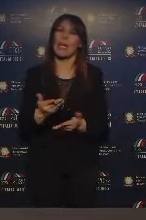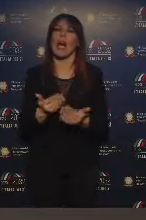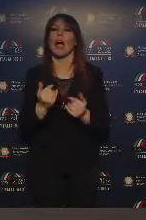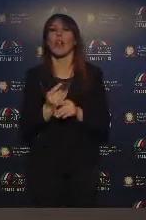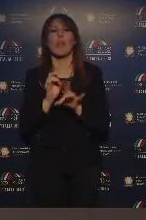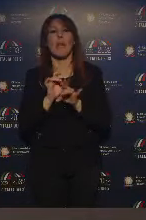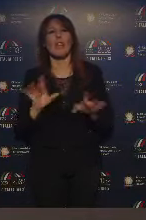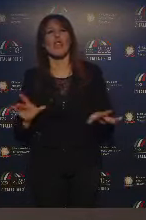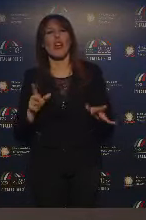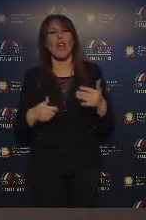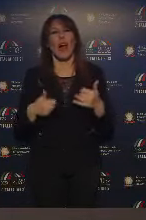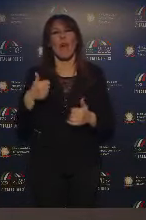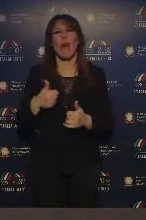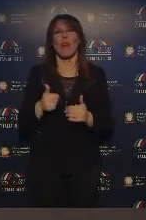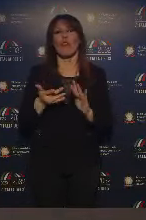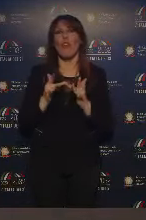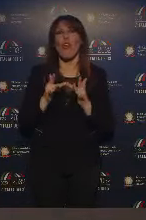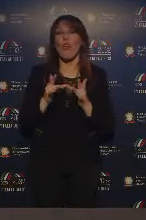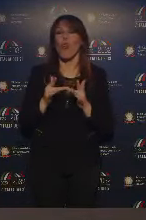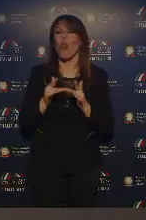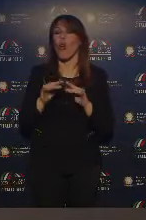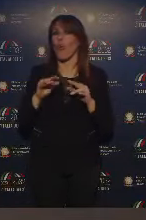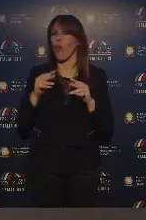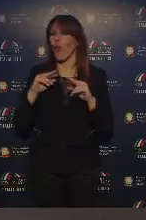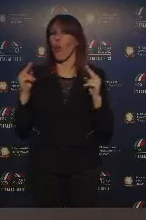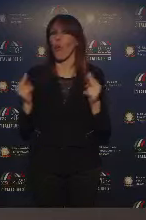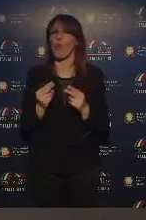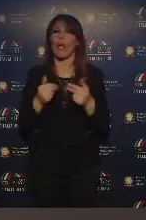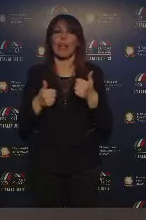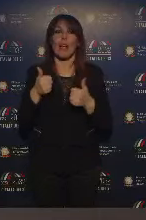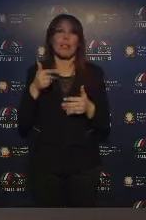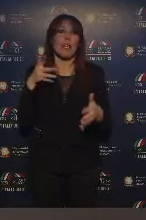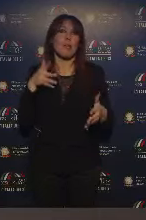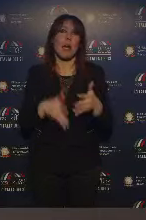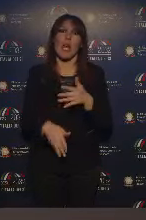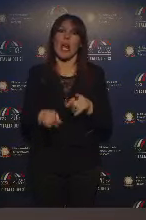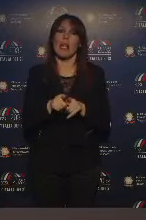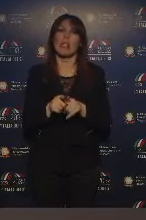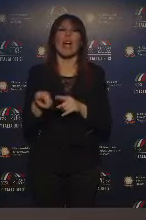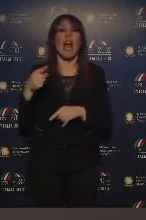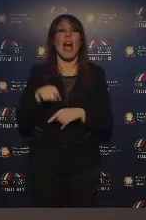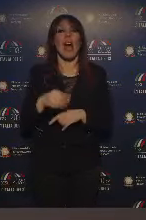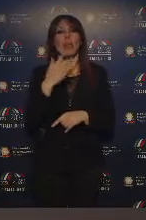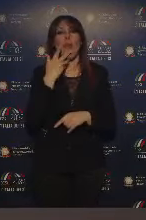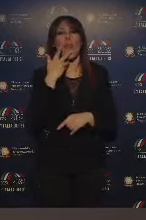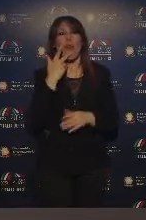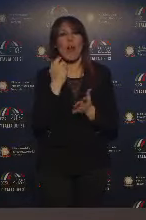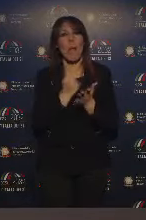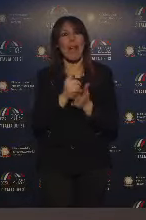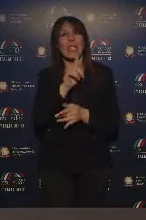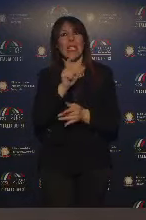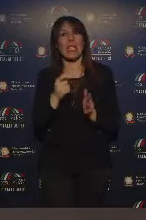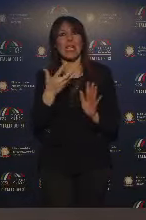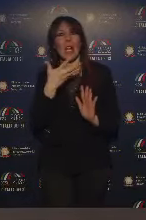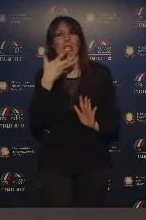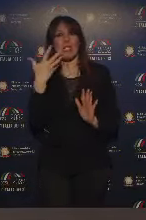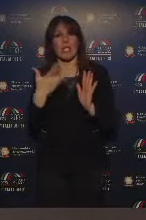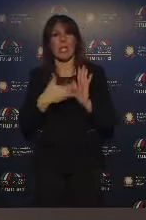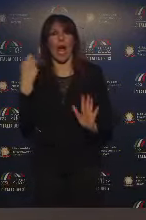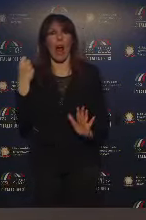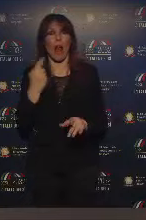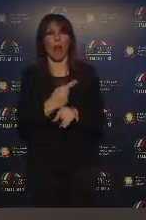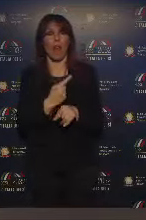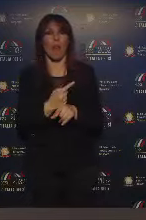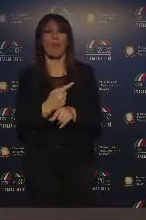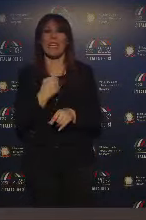completa della vita dell'appalto che è il massimo della trasparenza ho chiesto di mettere anche la salvaguardia del made in Italy e quindi siccome